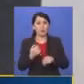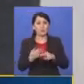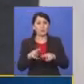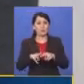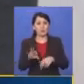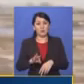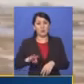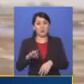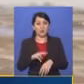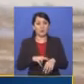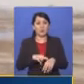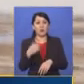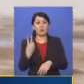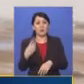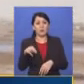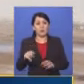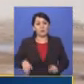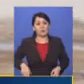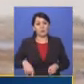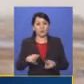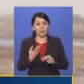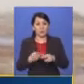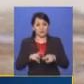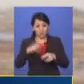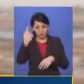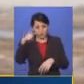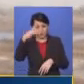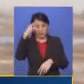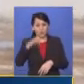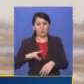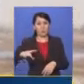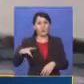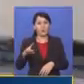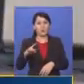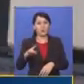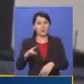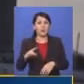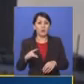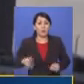үшін облыс полицейлері 20 қылмыскердің жүрген жерлерін анықтап берді. Қазақстан